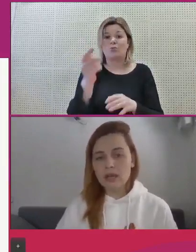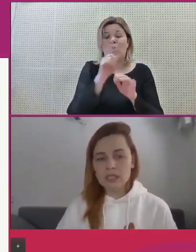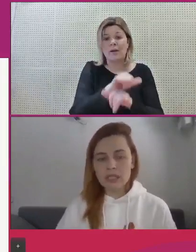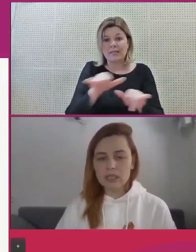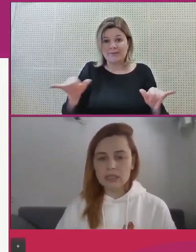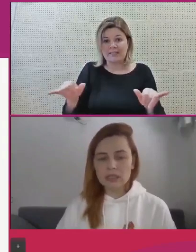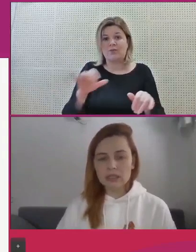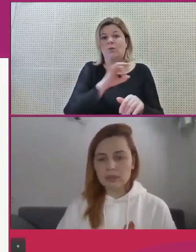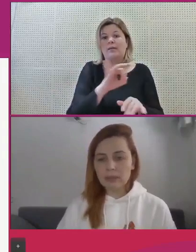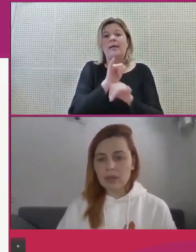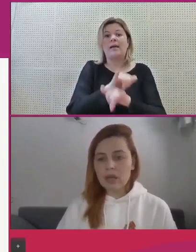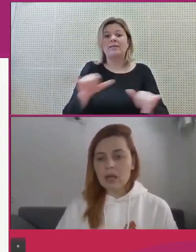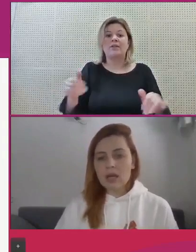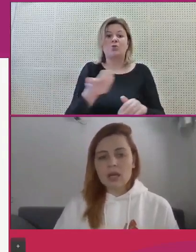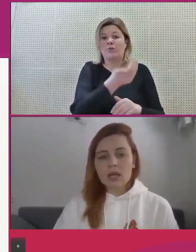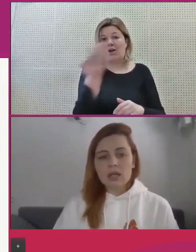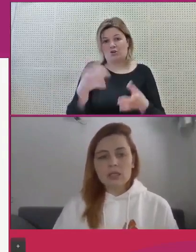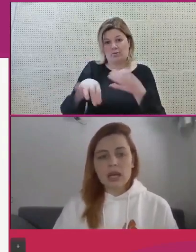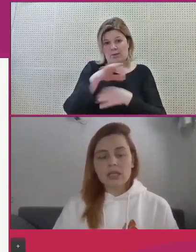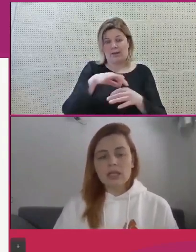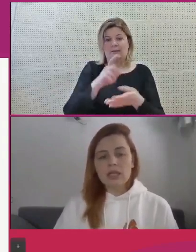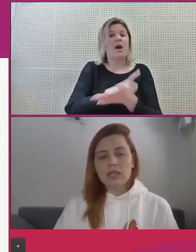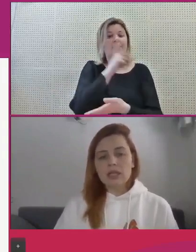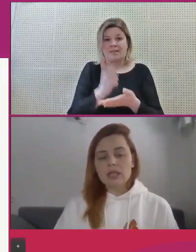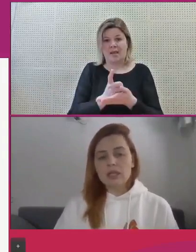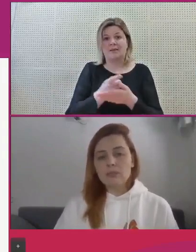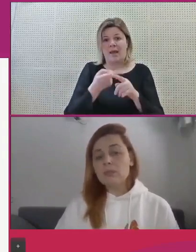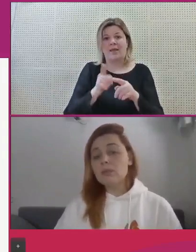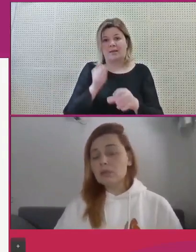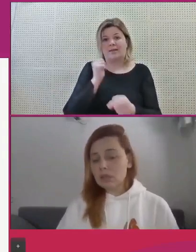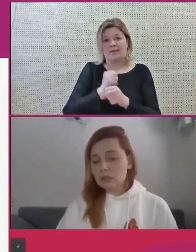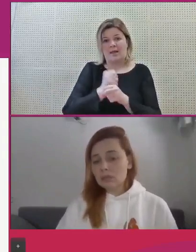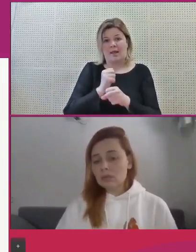проекта. Обязательно это сделайте. Так,